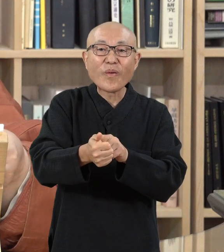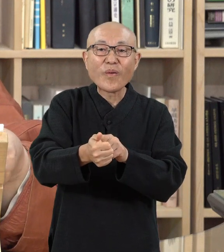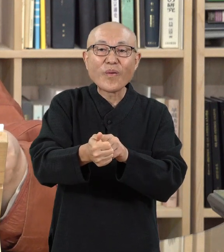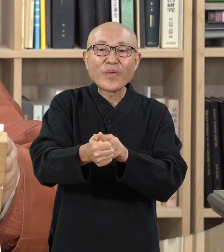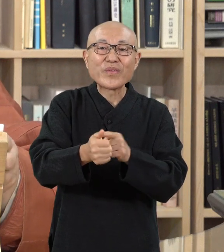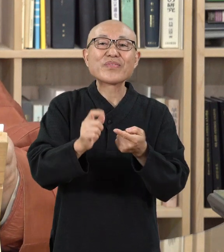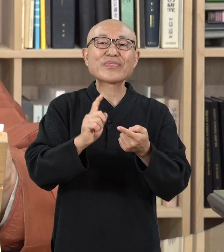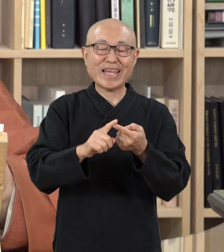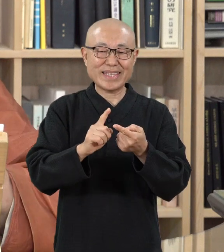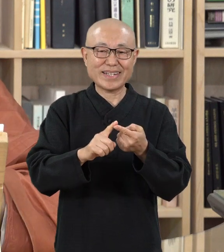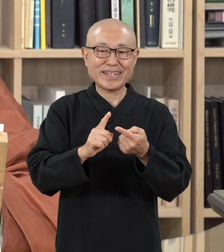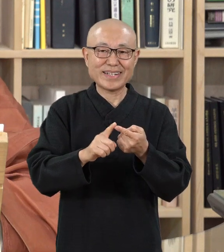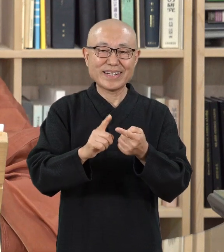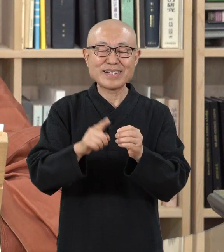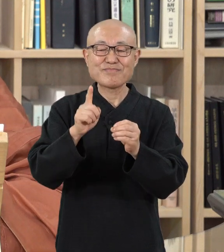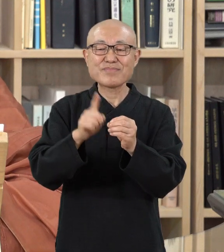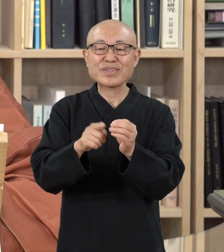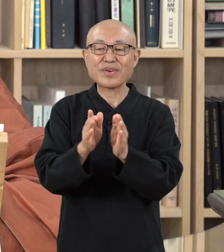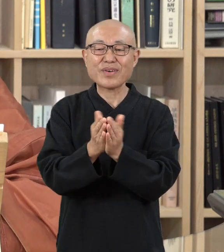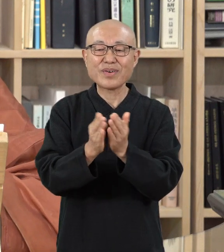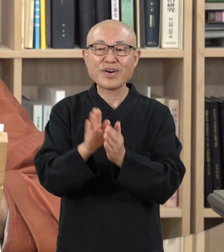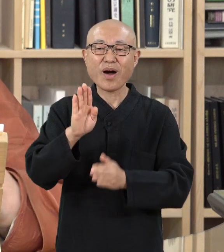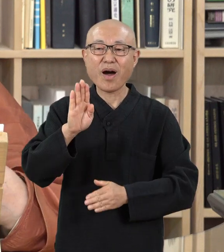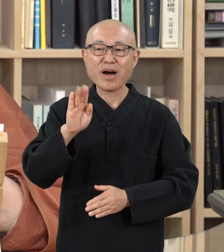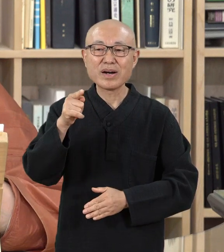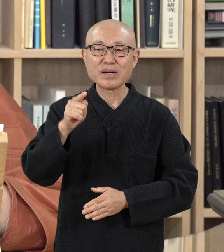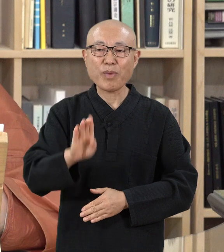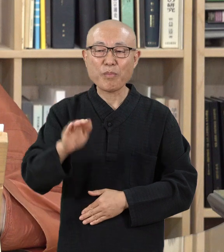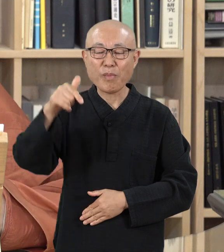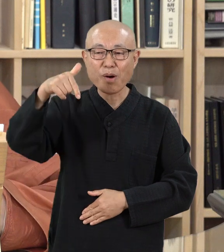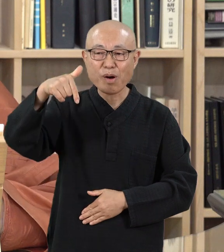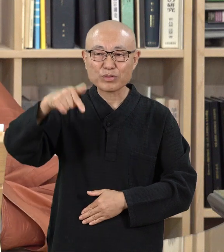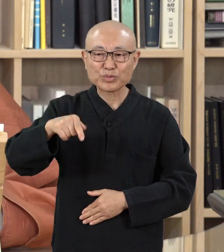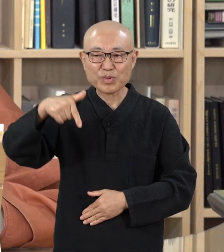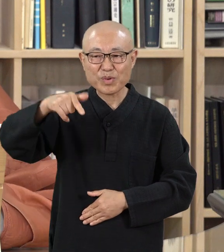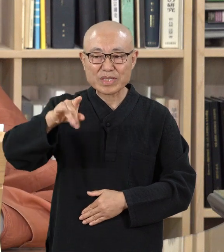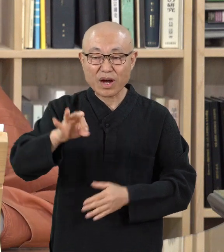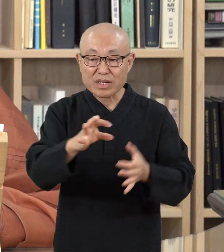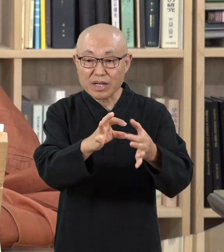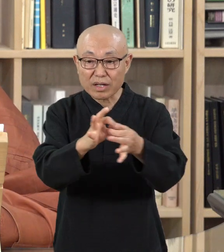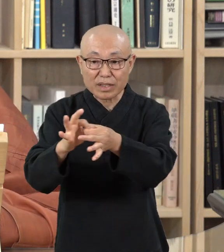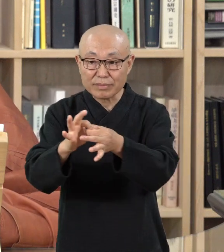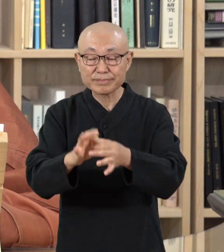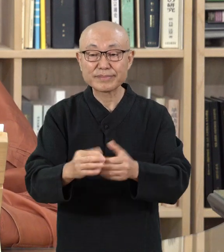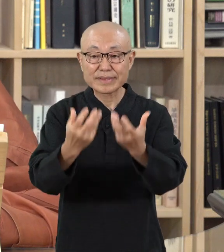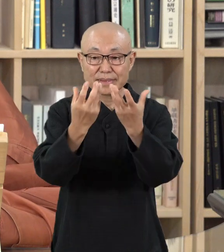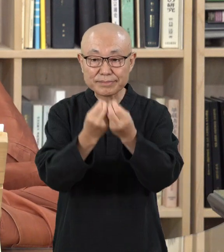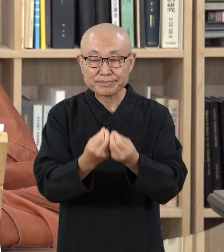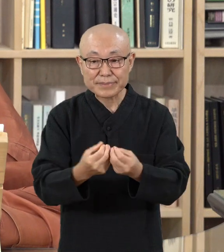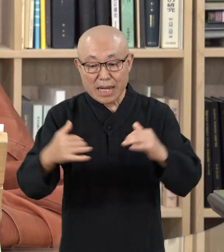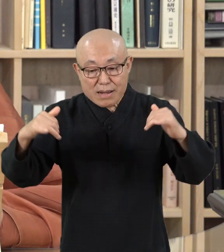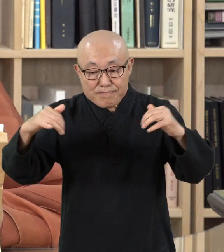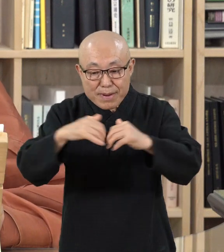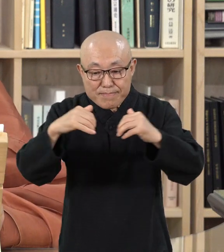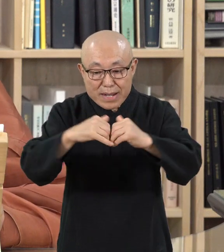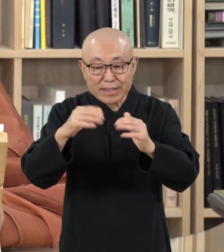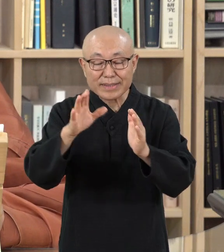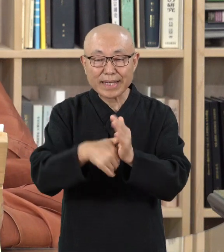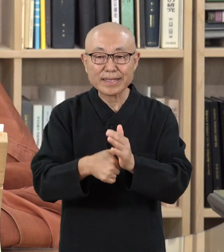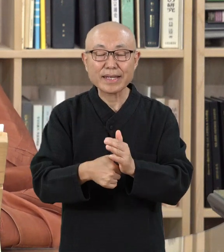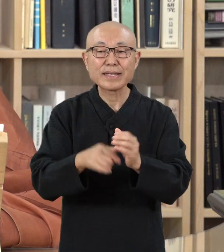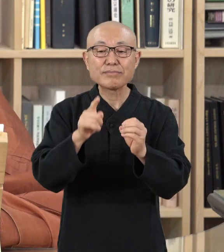말씀을 우리 법구경에 와서 그 말씀을 들으면은 전쟁터에서 이거는 법구경